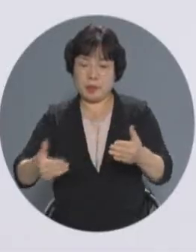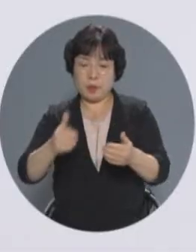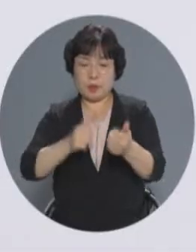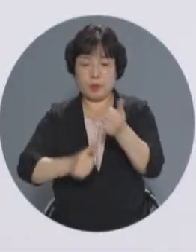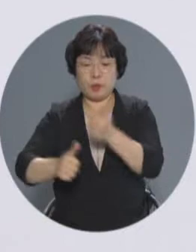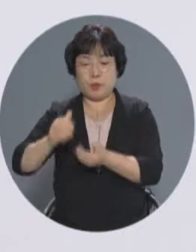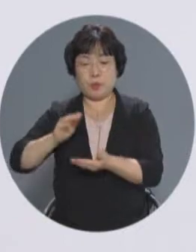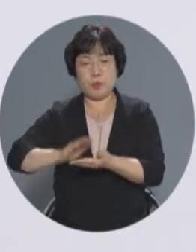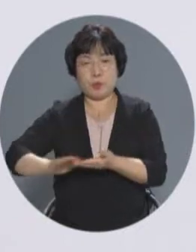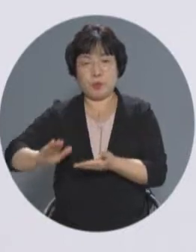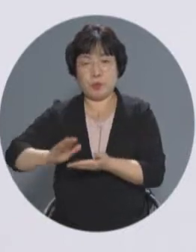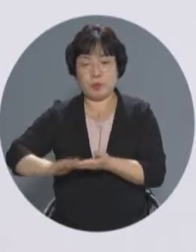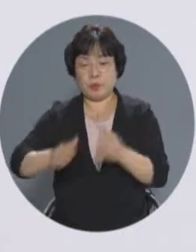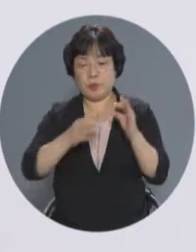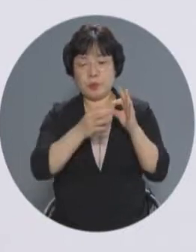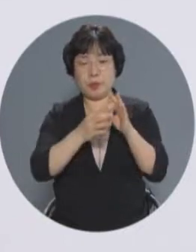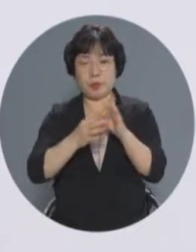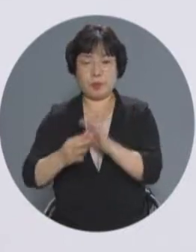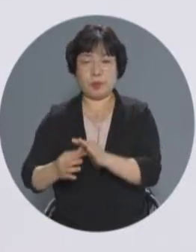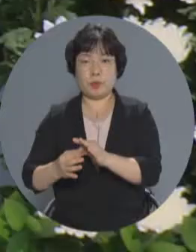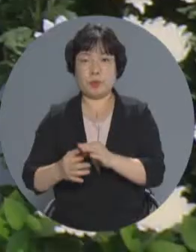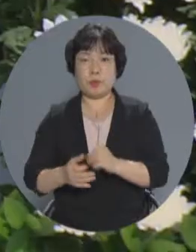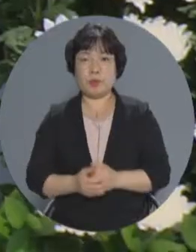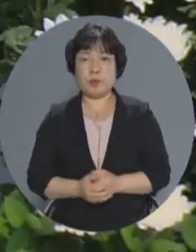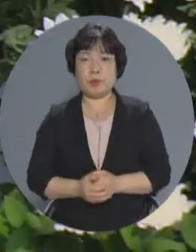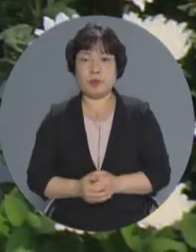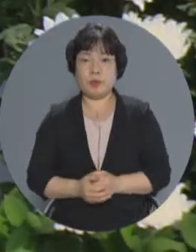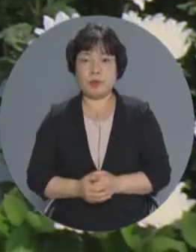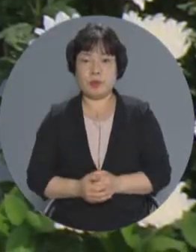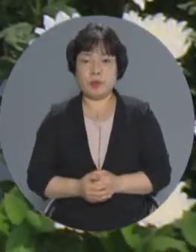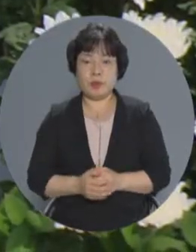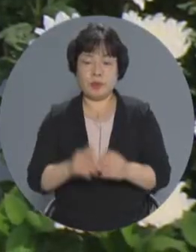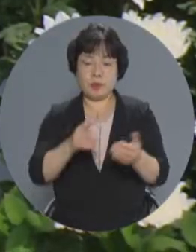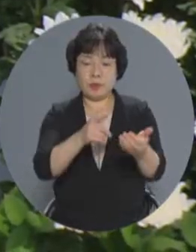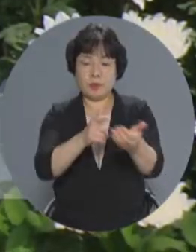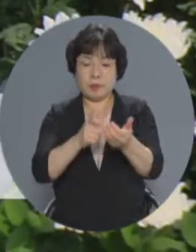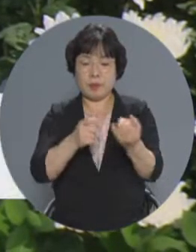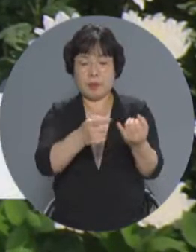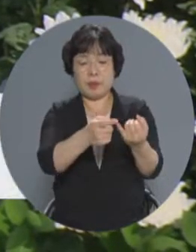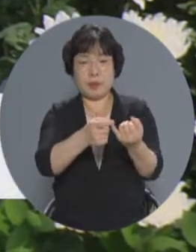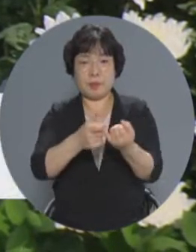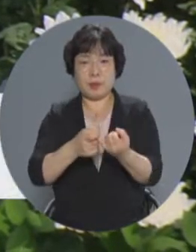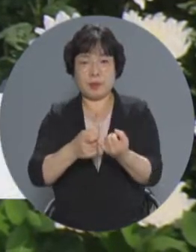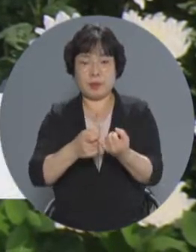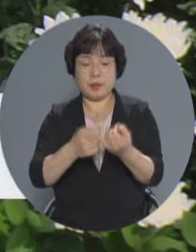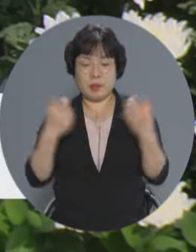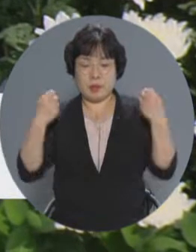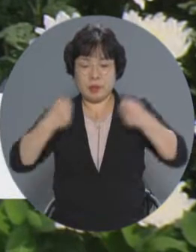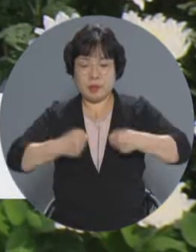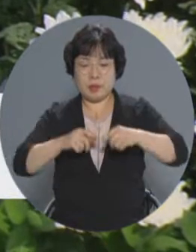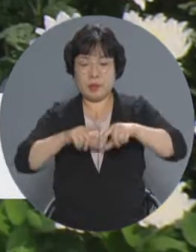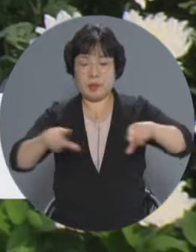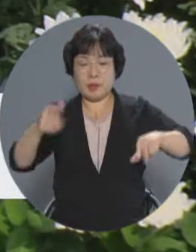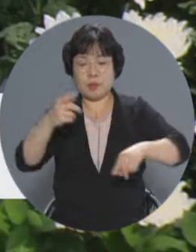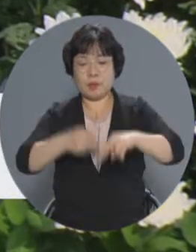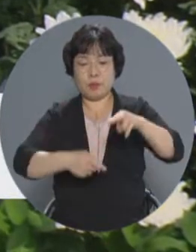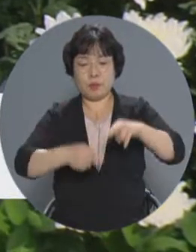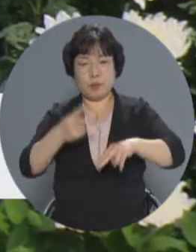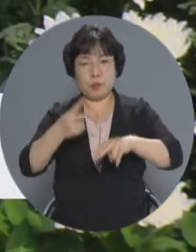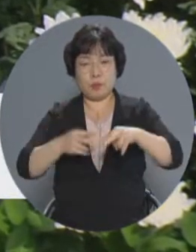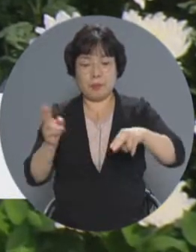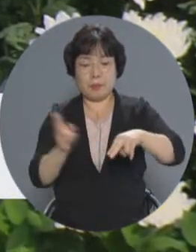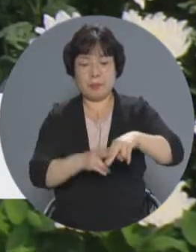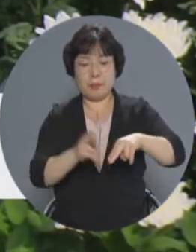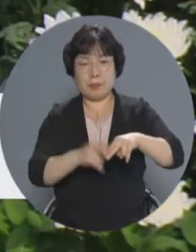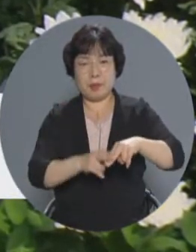여전히 후손들의 가슴 속에 전해지고 있습니다. 손가락 총에 끌려 나온 할머니는 지게 작대기 두세 개가 부러지도록